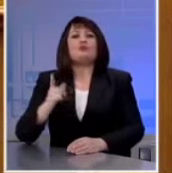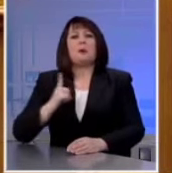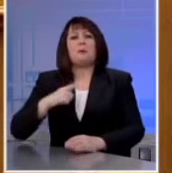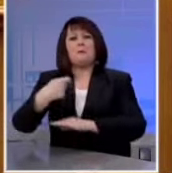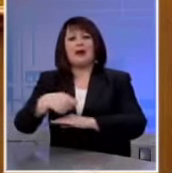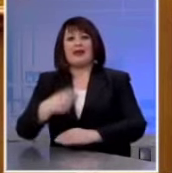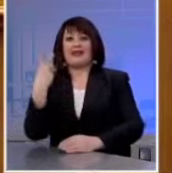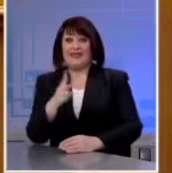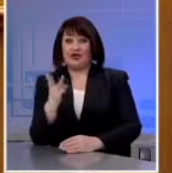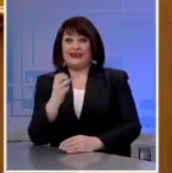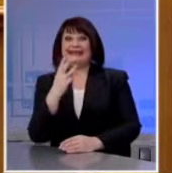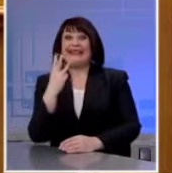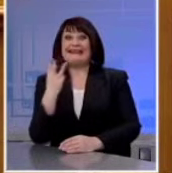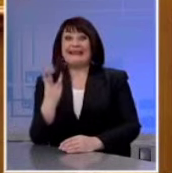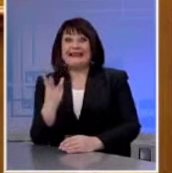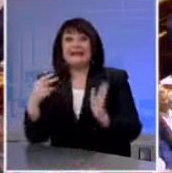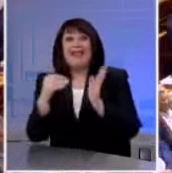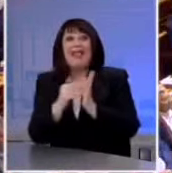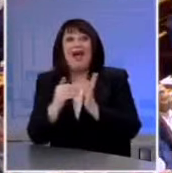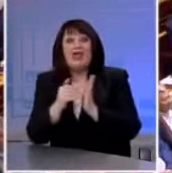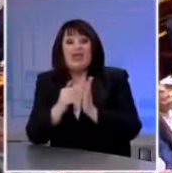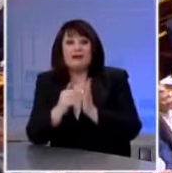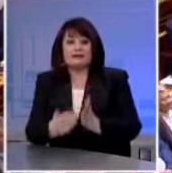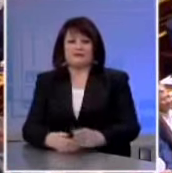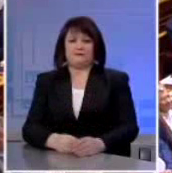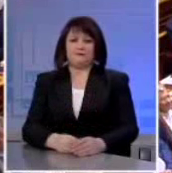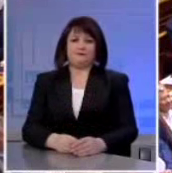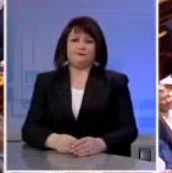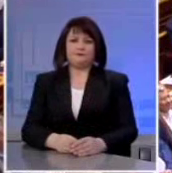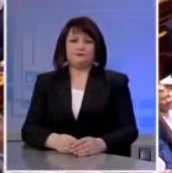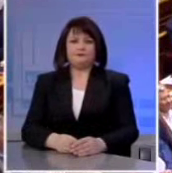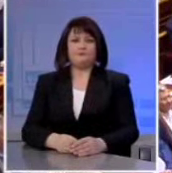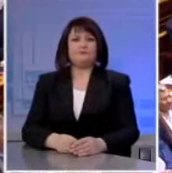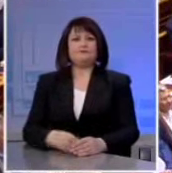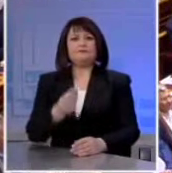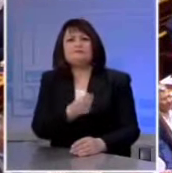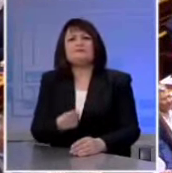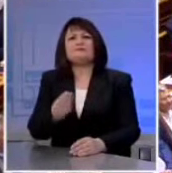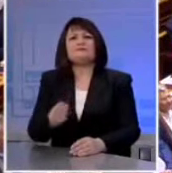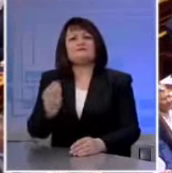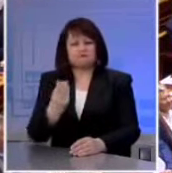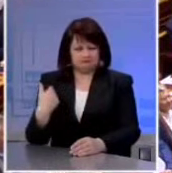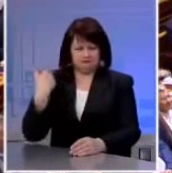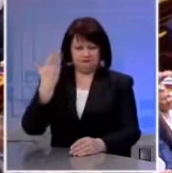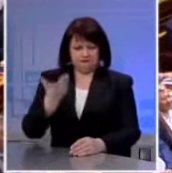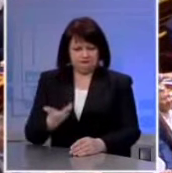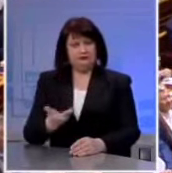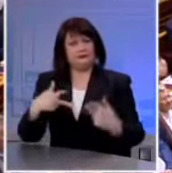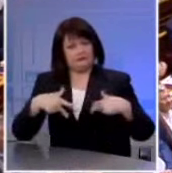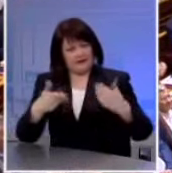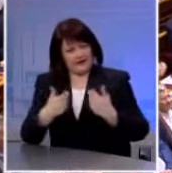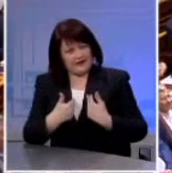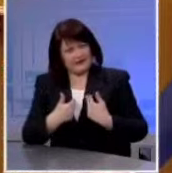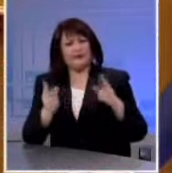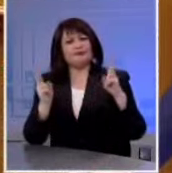περίπου 233.000. Και μετά από ένα και πλέον έτος ο αριθμός αυτός, με την παρούσα διακυβέρνηση, έχει